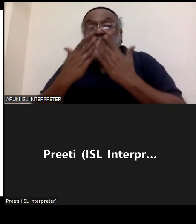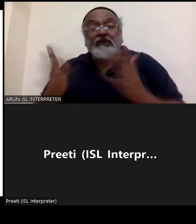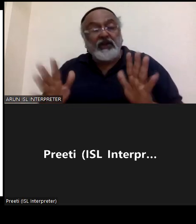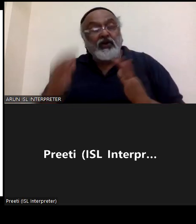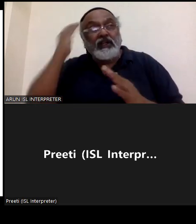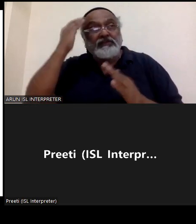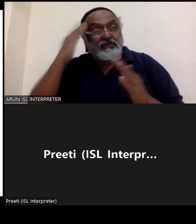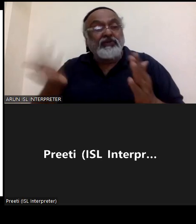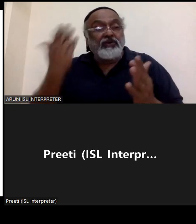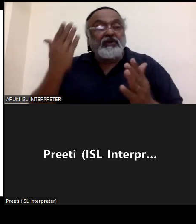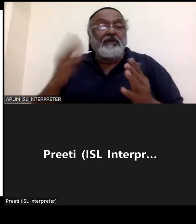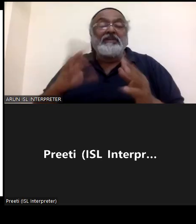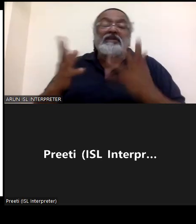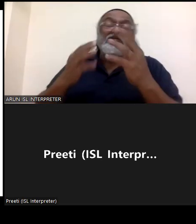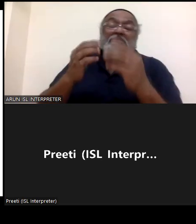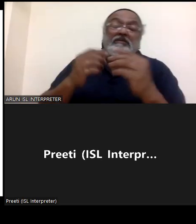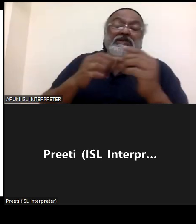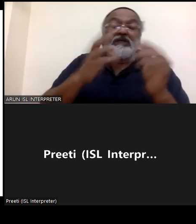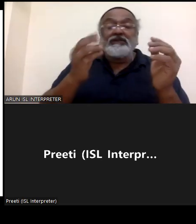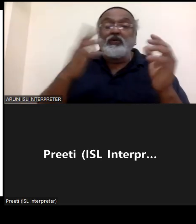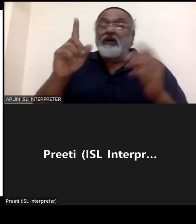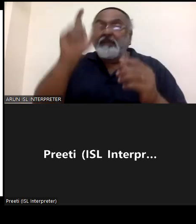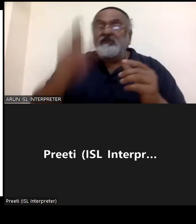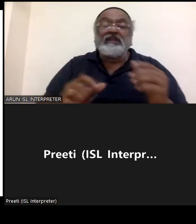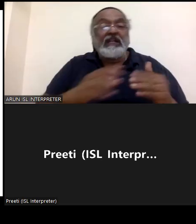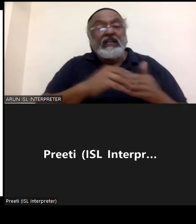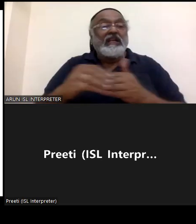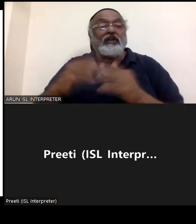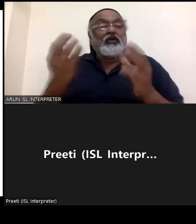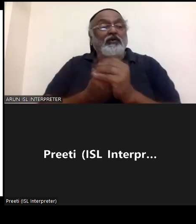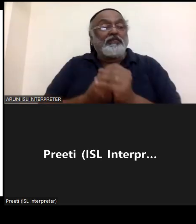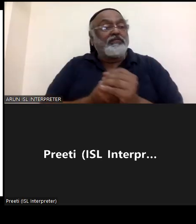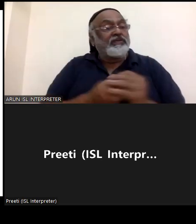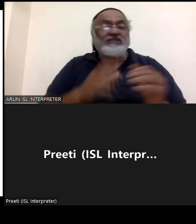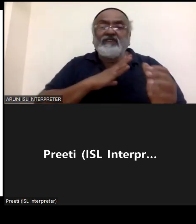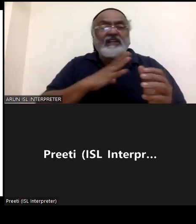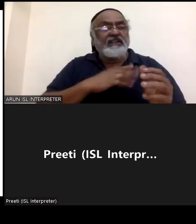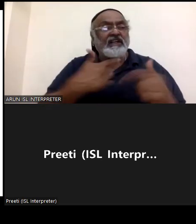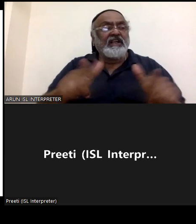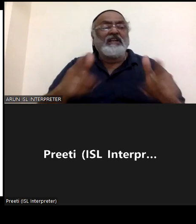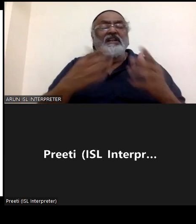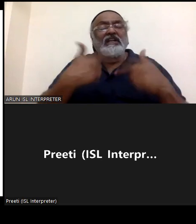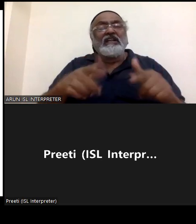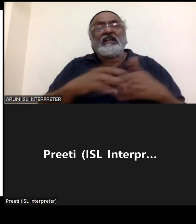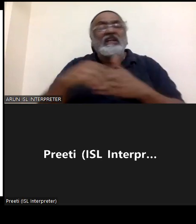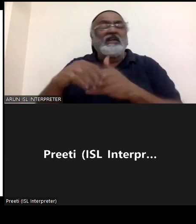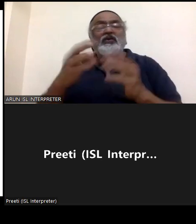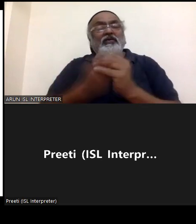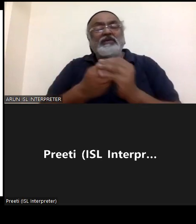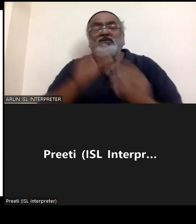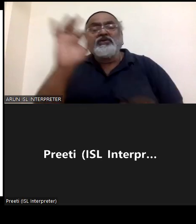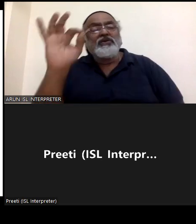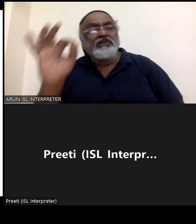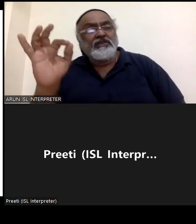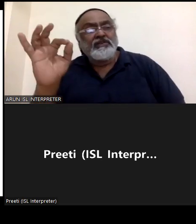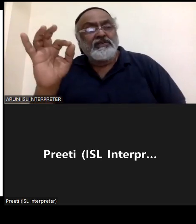बी द वन हु वुड बी लीडिंग द ग्रुप एंड देयर इज नथिंग रॉन्ग अबाउट इट. But at times,